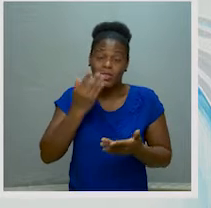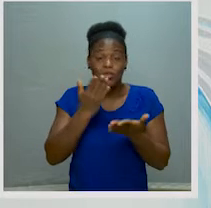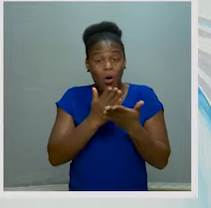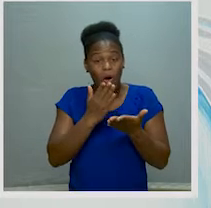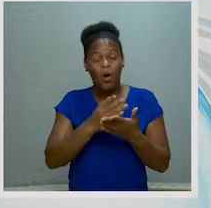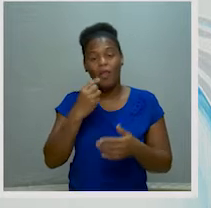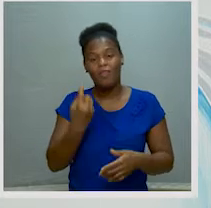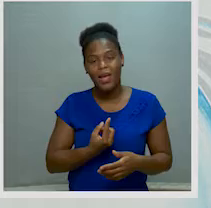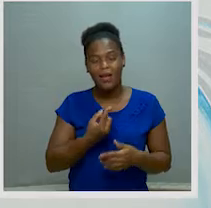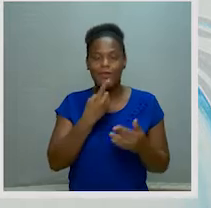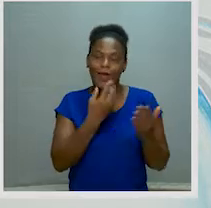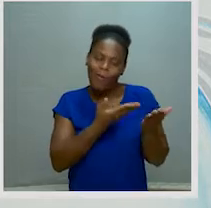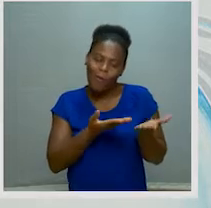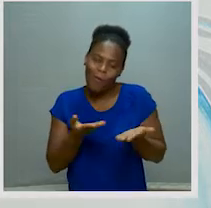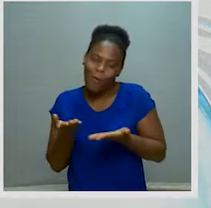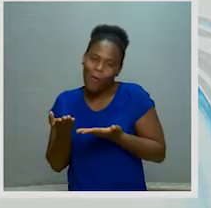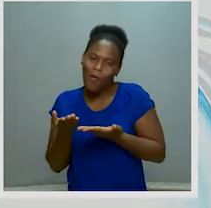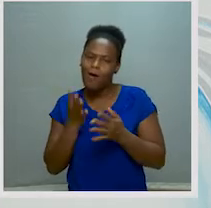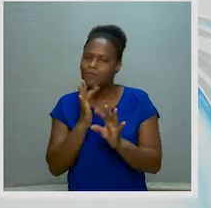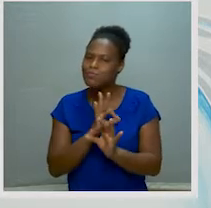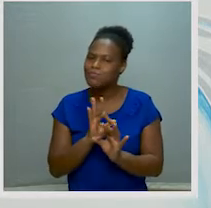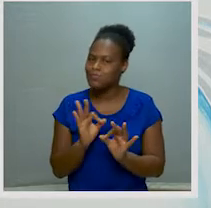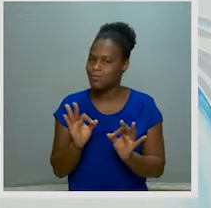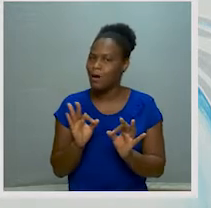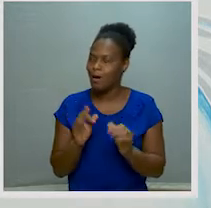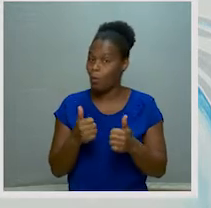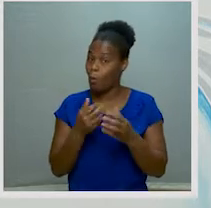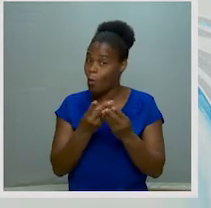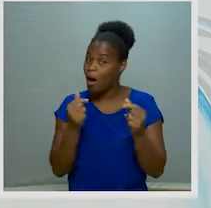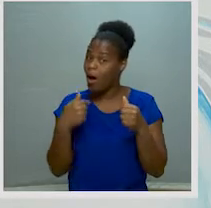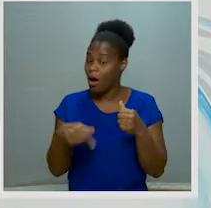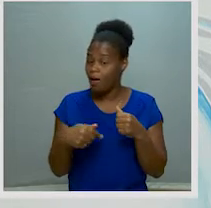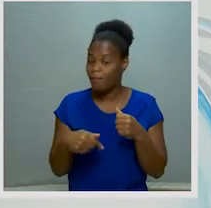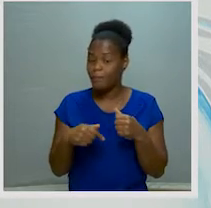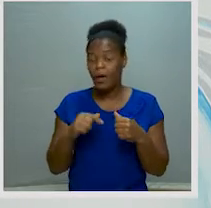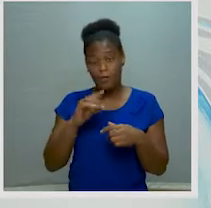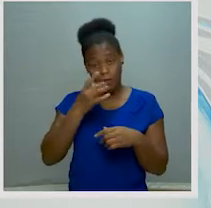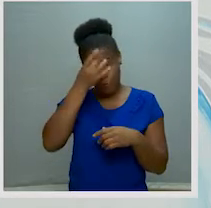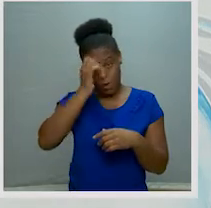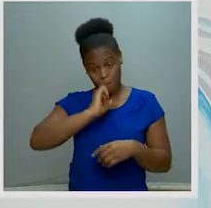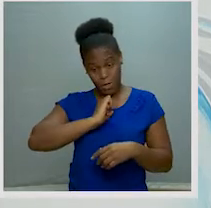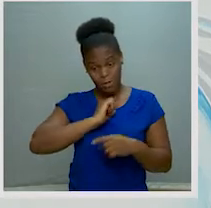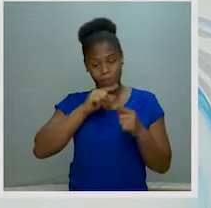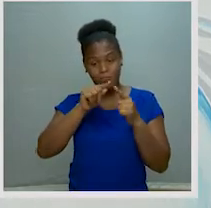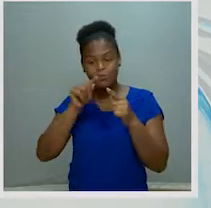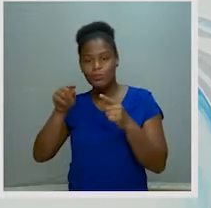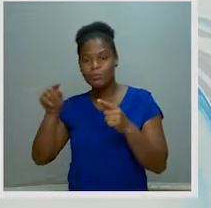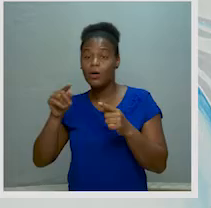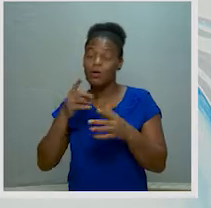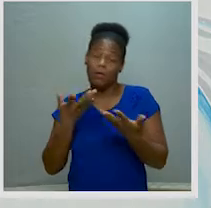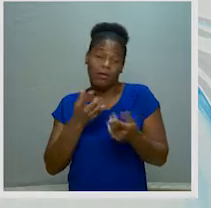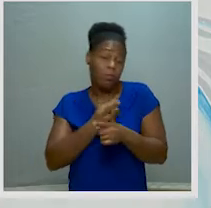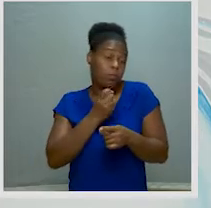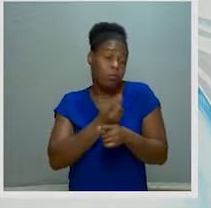Aussi, l'école doit être accueillante, efficace. Vous voyez, là, c'est pour moi, j'ai mis, etc. Parce que vous